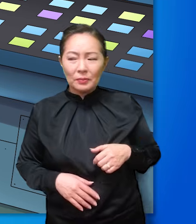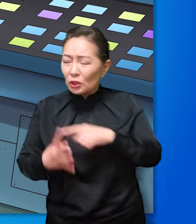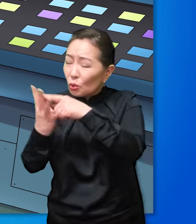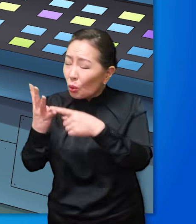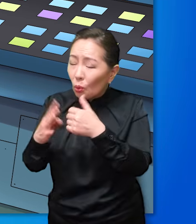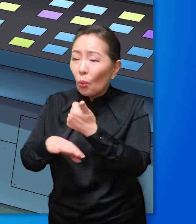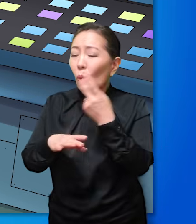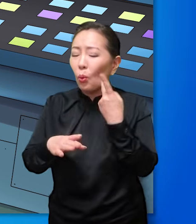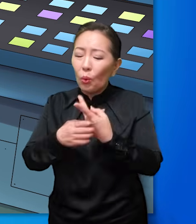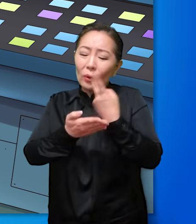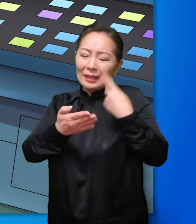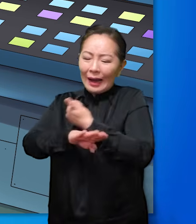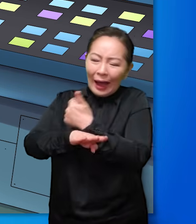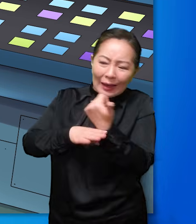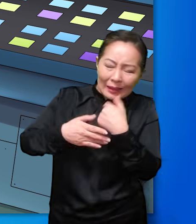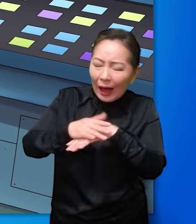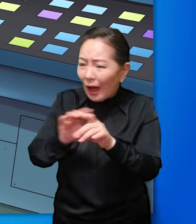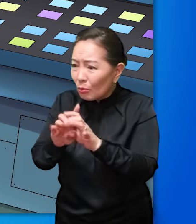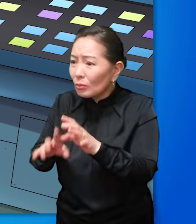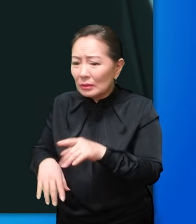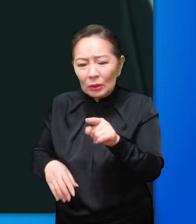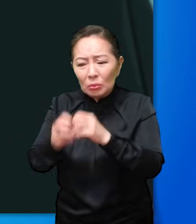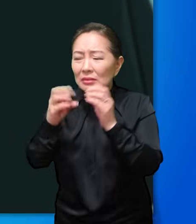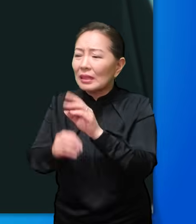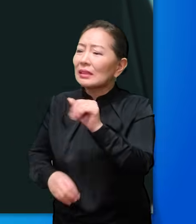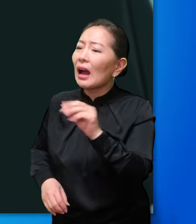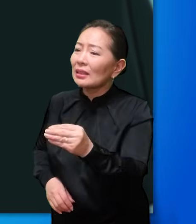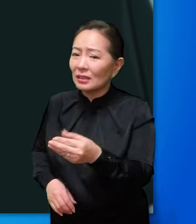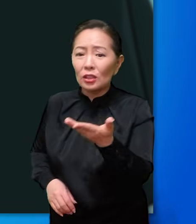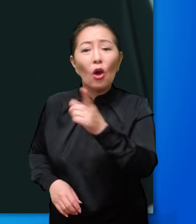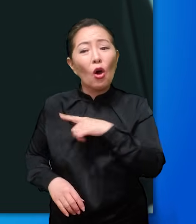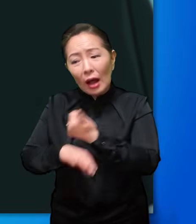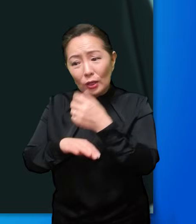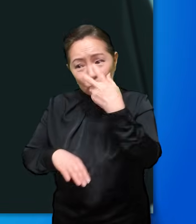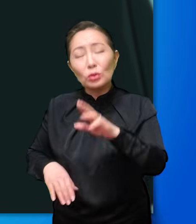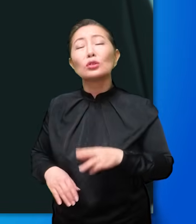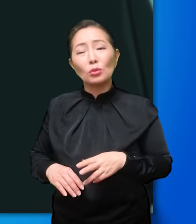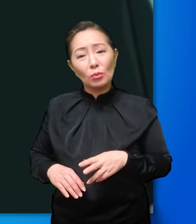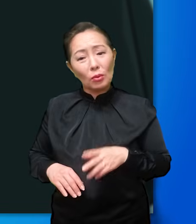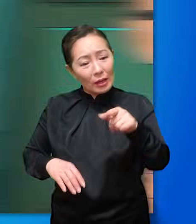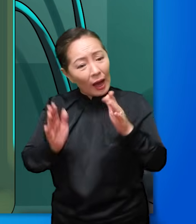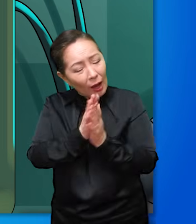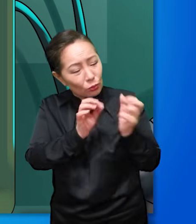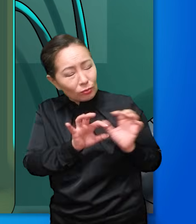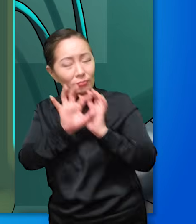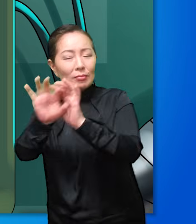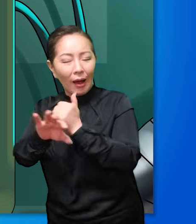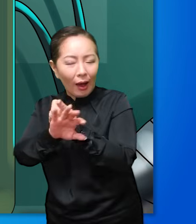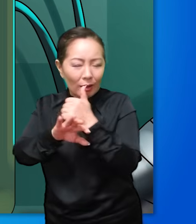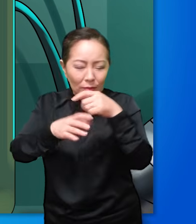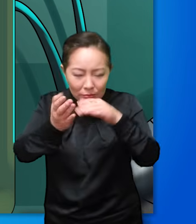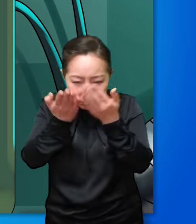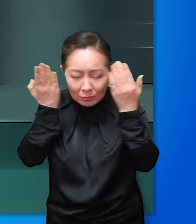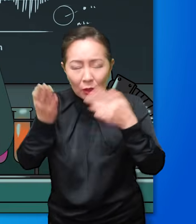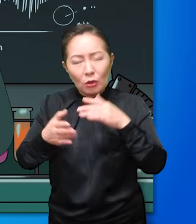Манай дөрөв баахан үлгэрээр аялцсан уу? Аа. Та хоёр энэ үлгэрээр аялах төхөөрөмжийг анх яаж хийжсэн юм? Анхдаа өөр